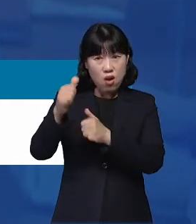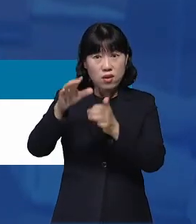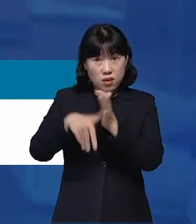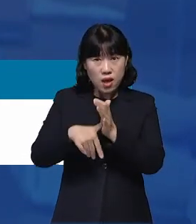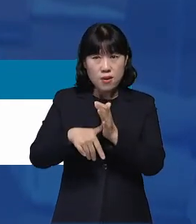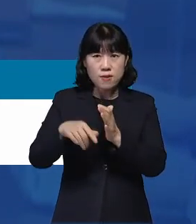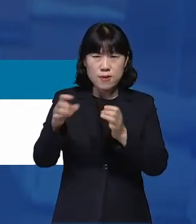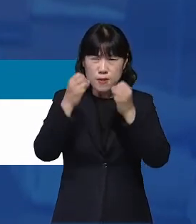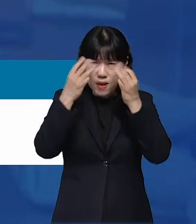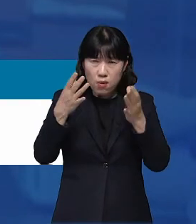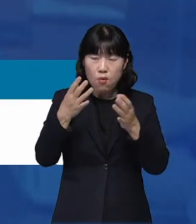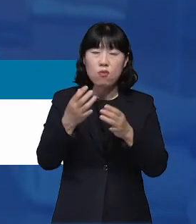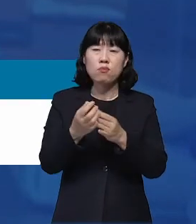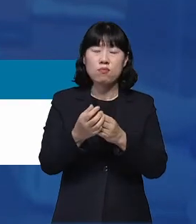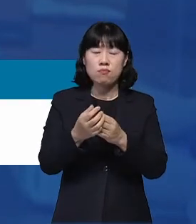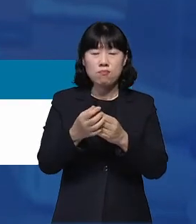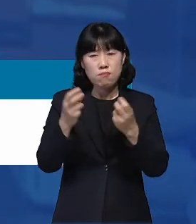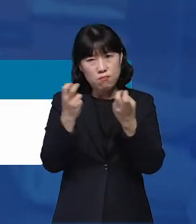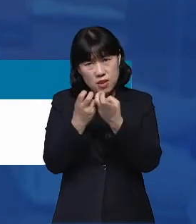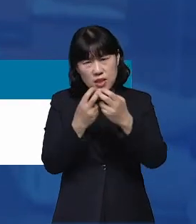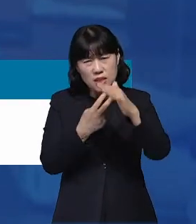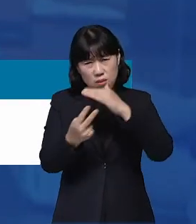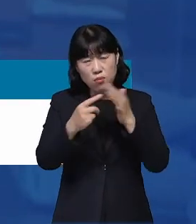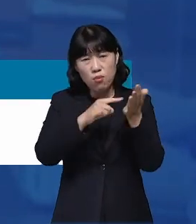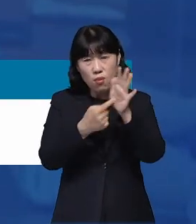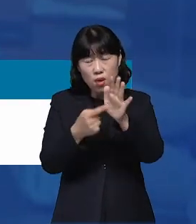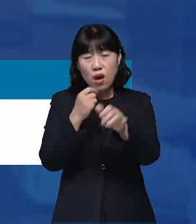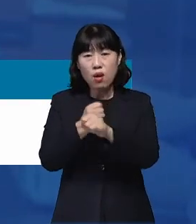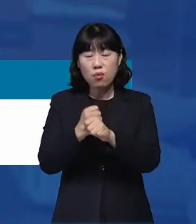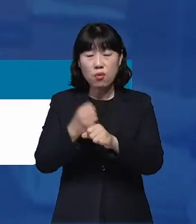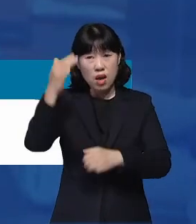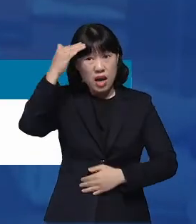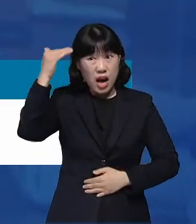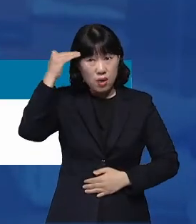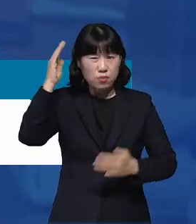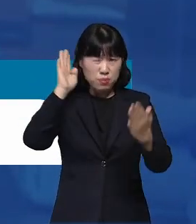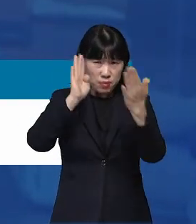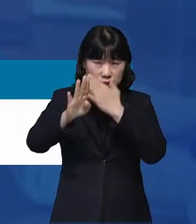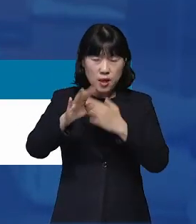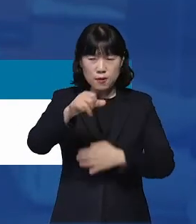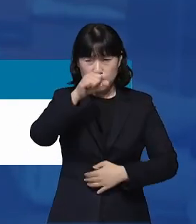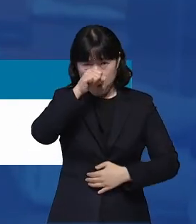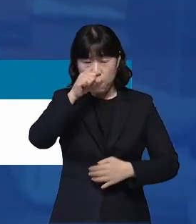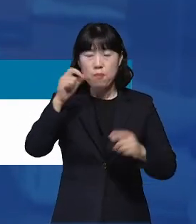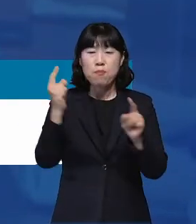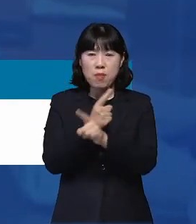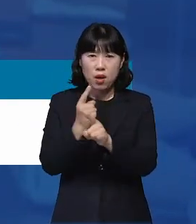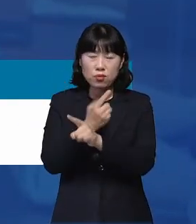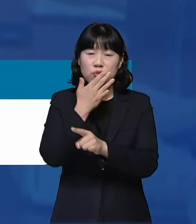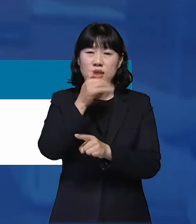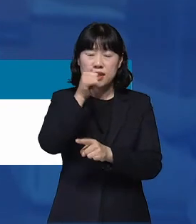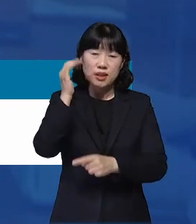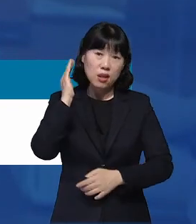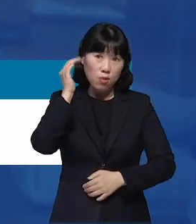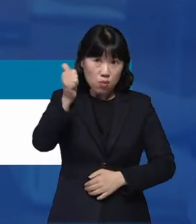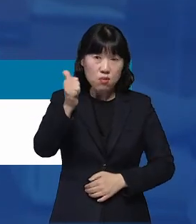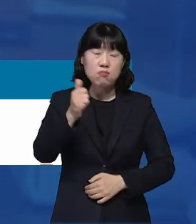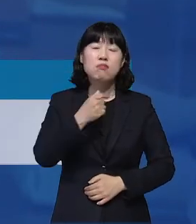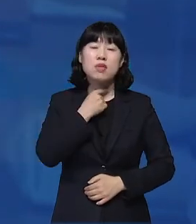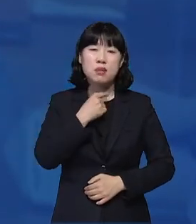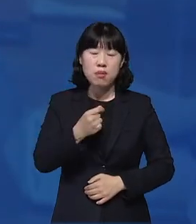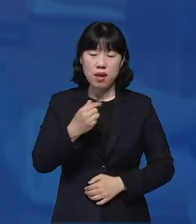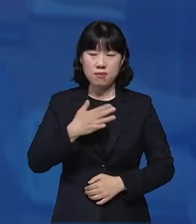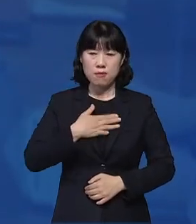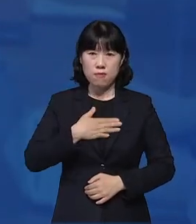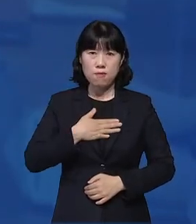대한민국 정치를 확 바꾸고 대한민국 미래도 두근두근한 미래를 만들어갈 수 있는 그런 대통령이 되겠습니다 예 박용진 에게 우리